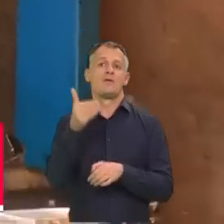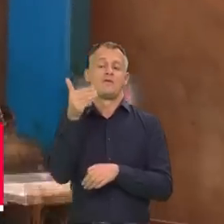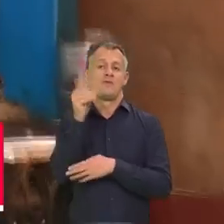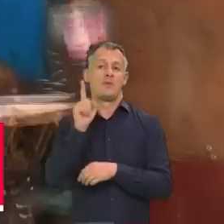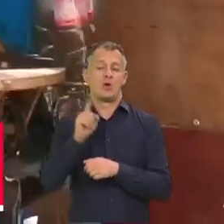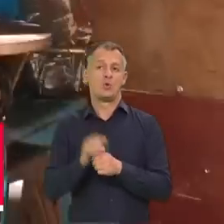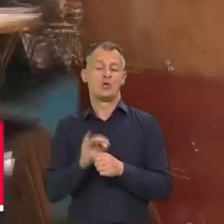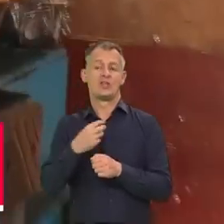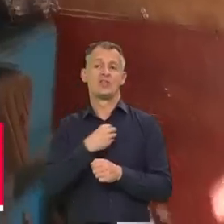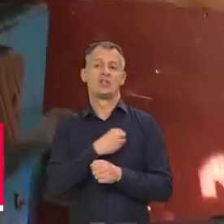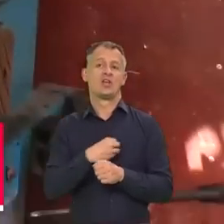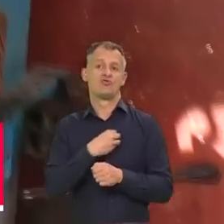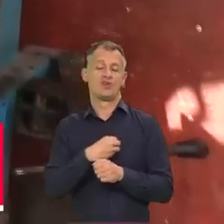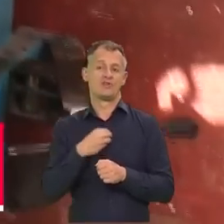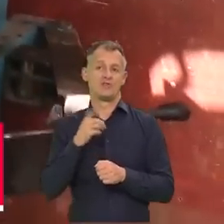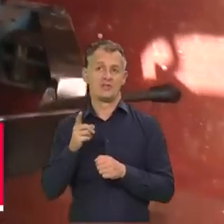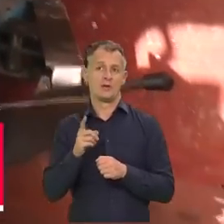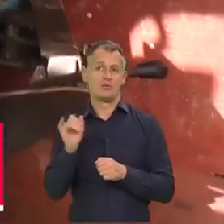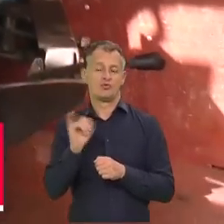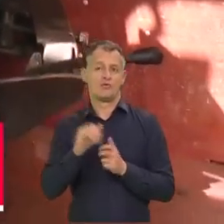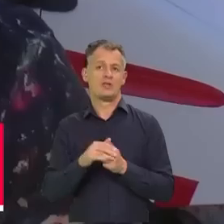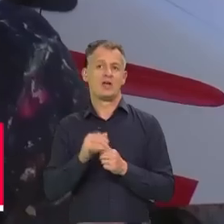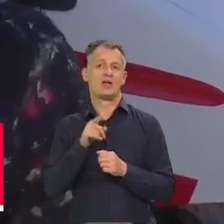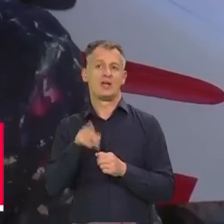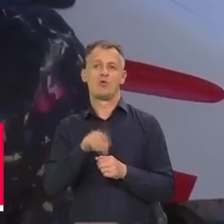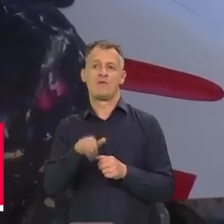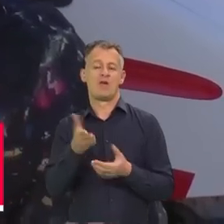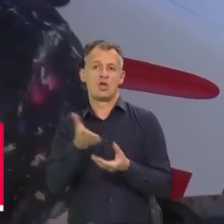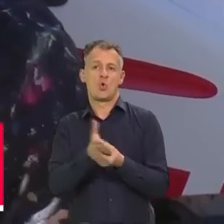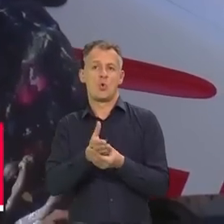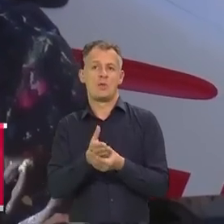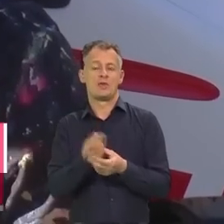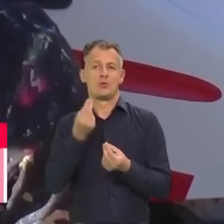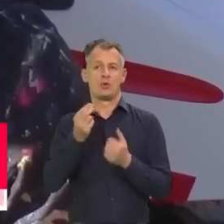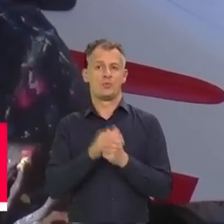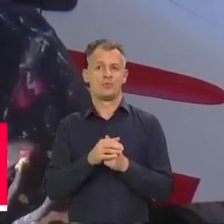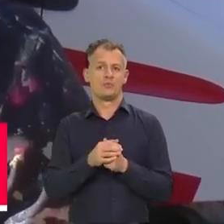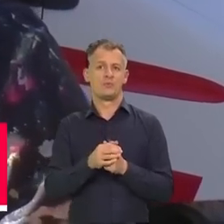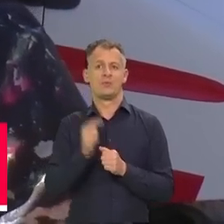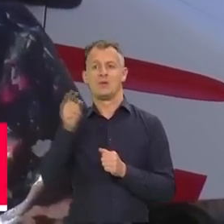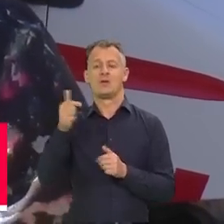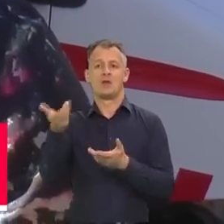aceea a fost amendat, dar tot el admite că nu are toate actele în ordine. Ne-au amendat deoarece consideră ei că